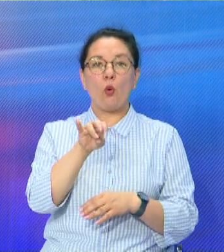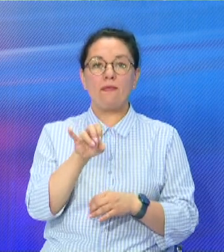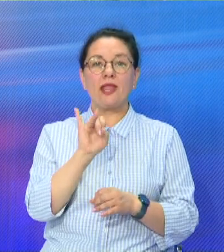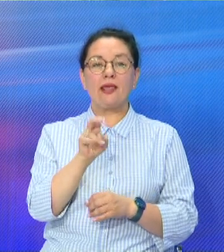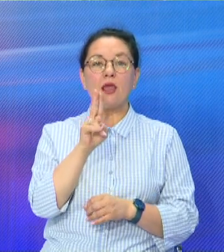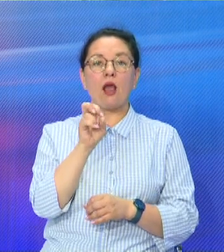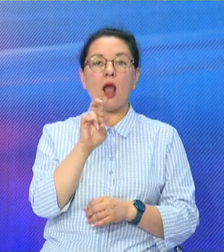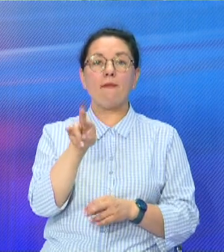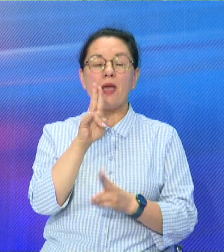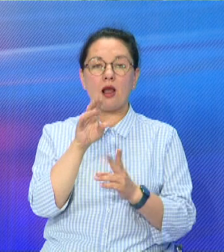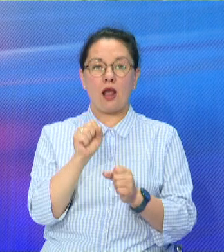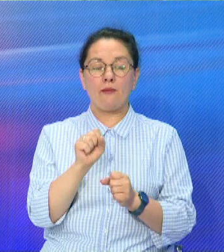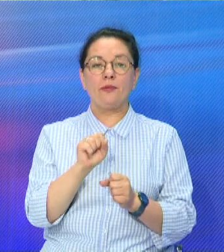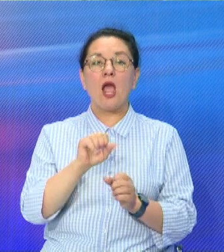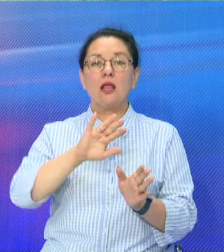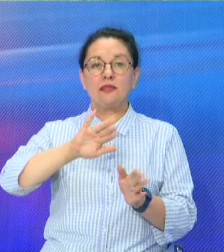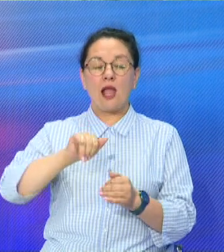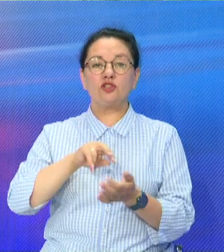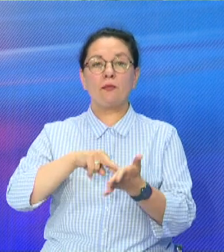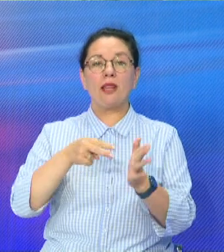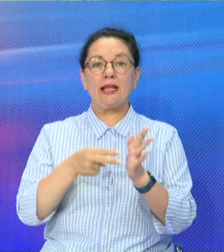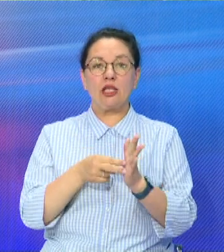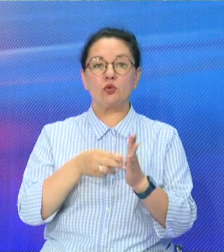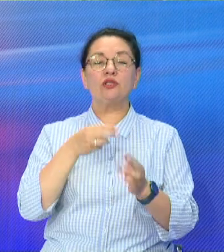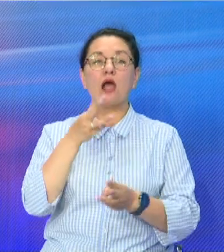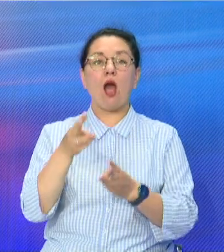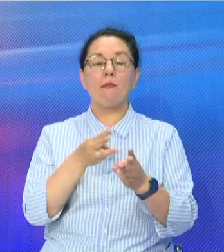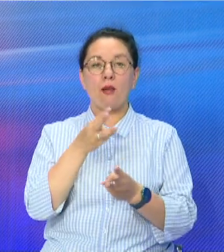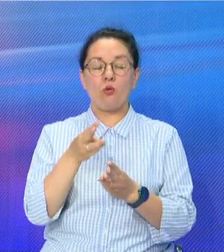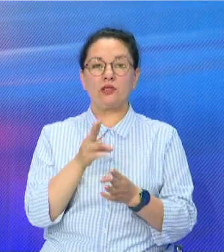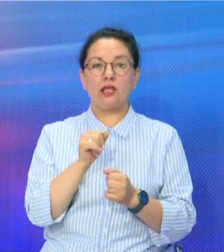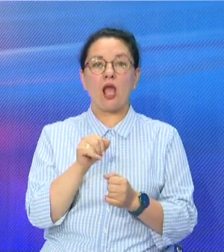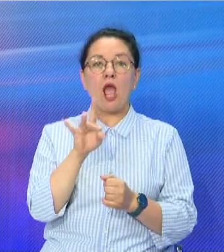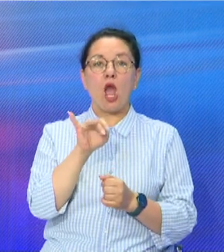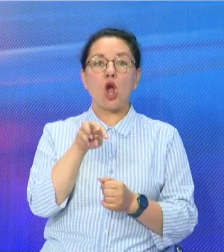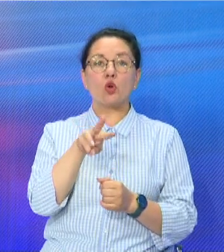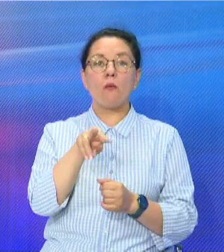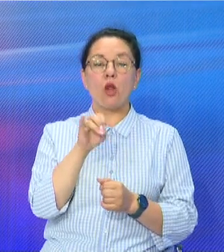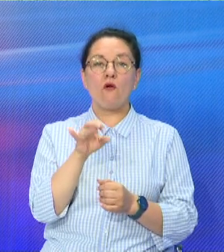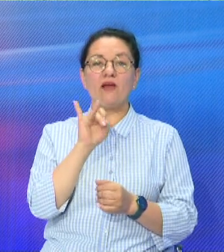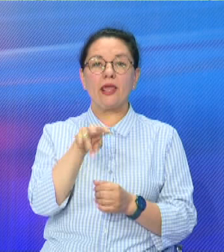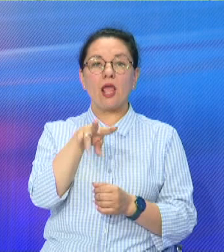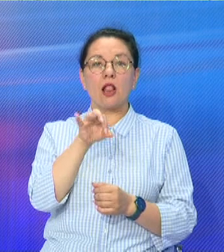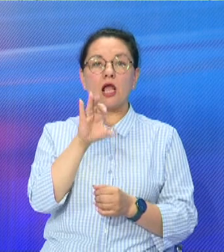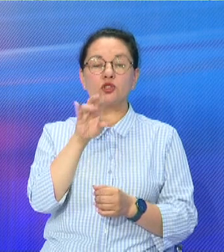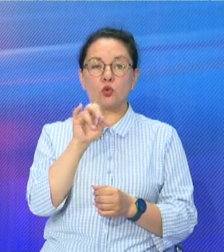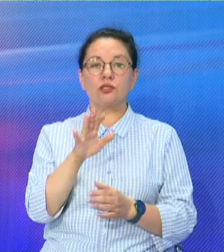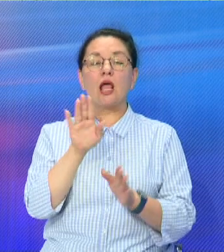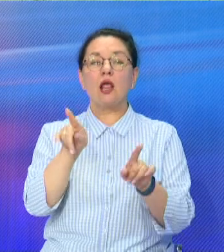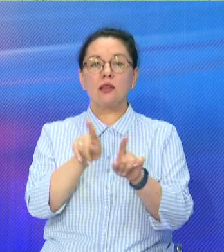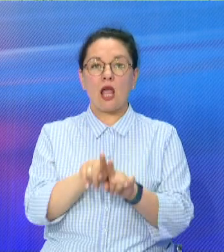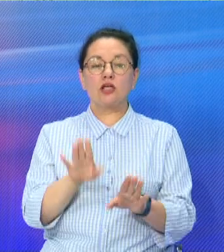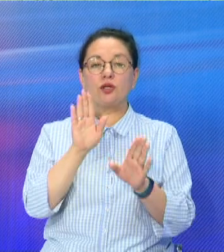далее планируется обработки в лесном массиве и рублева илосос на также будут обработаны